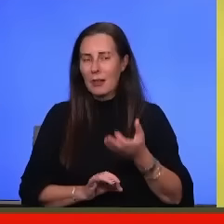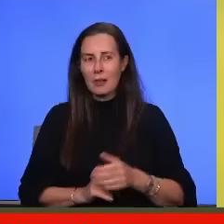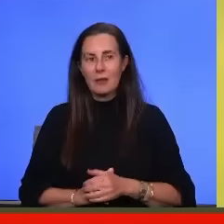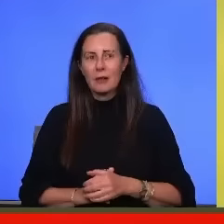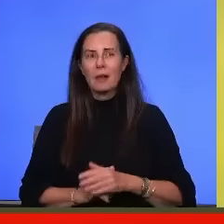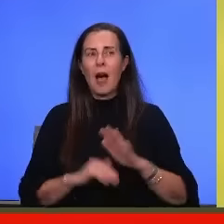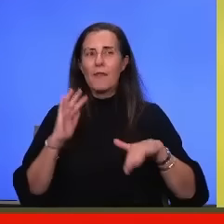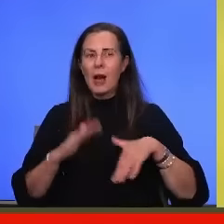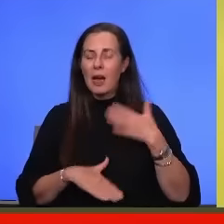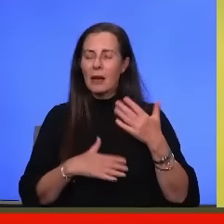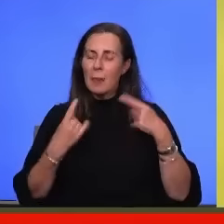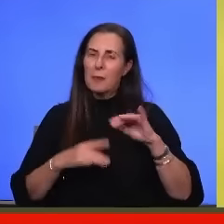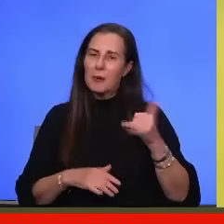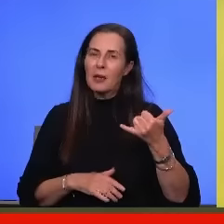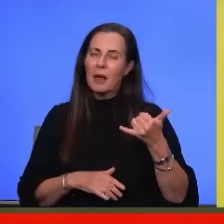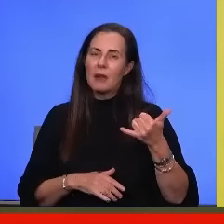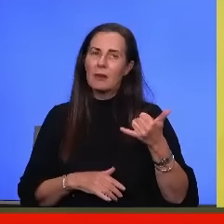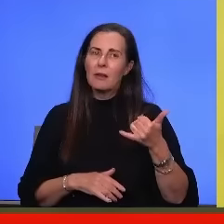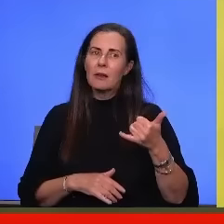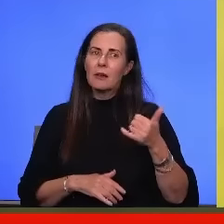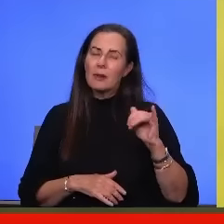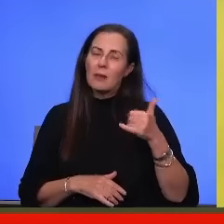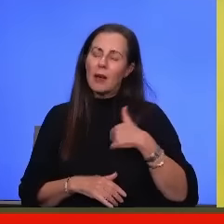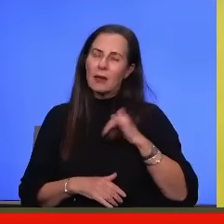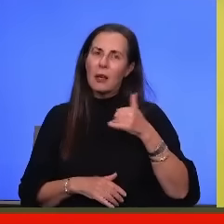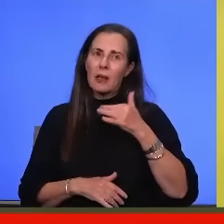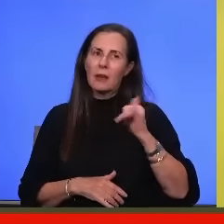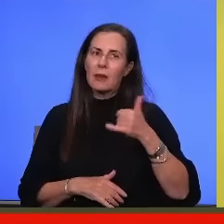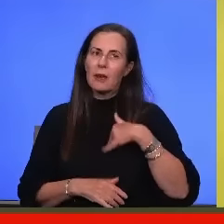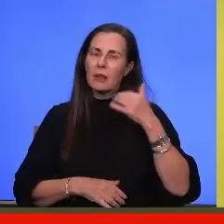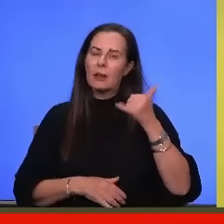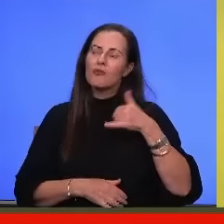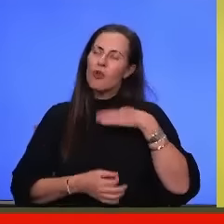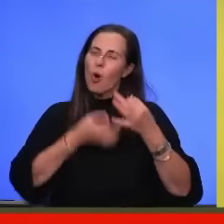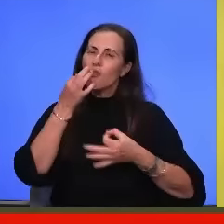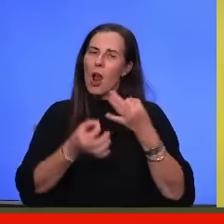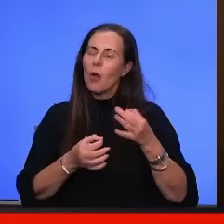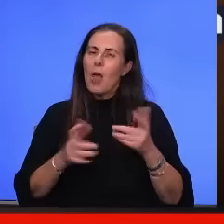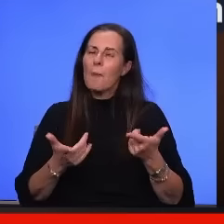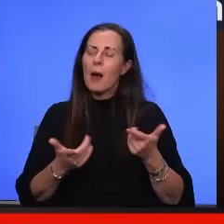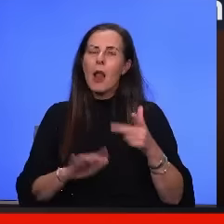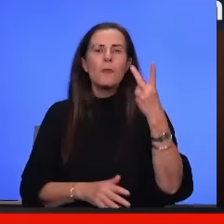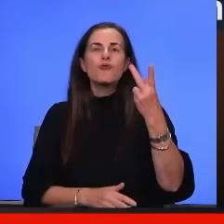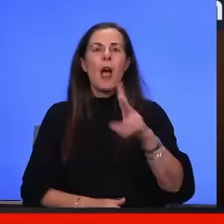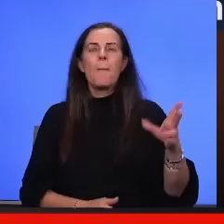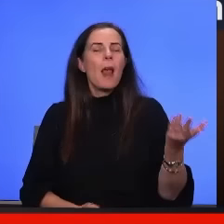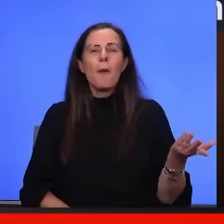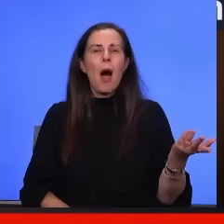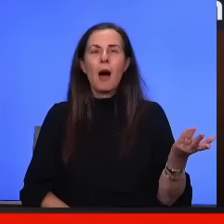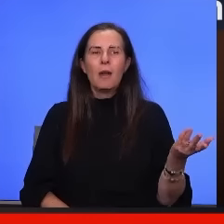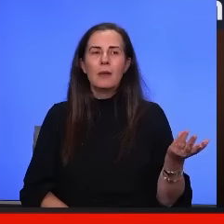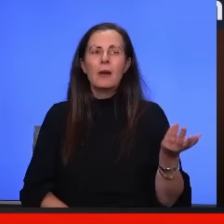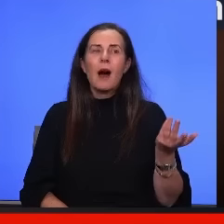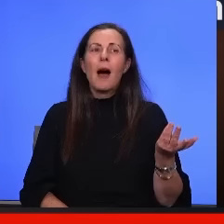אבל אחרי כמה ימים יצא לי כזה, כן, אני שואל שאלות, למה 2? אבל תוך